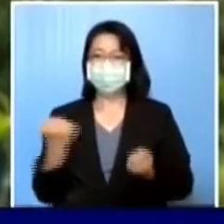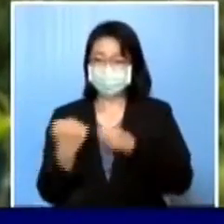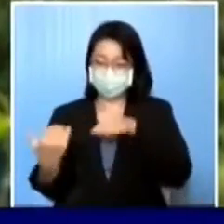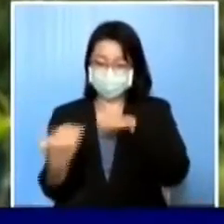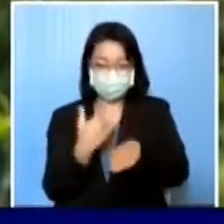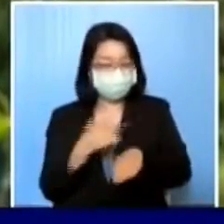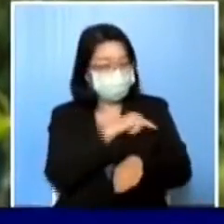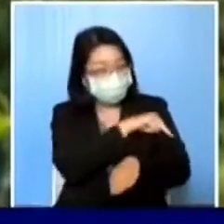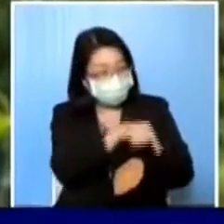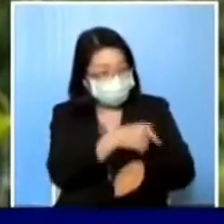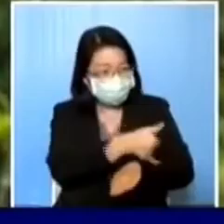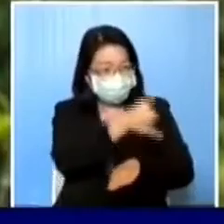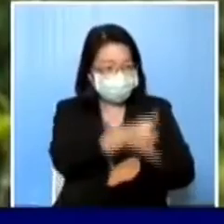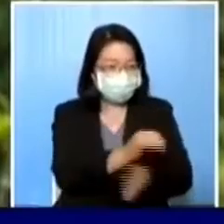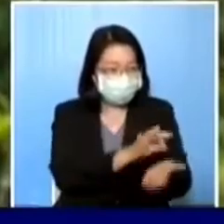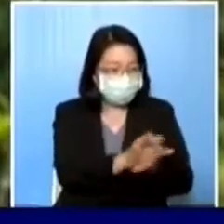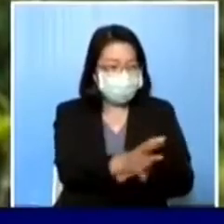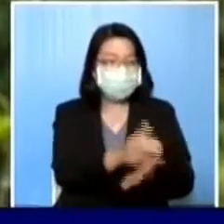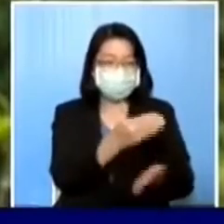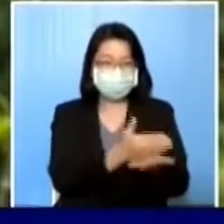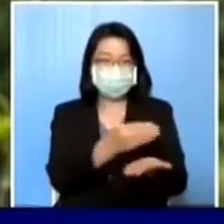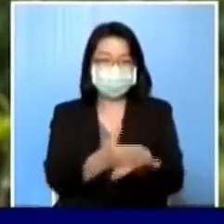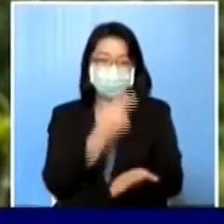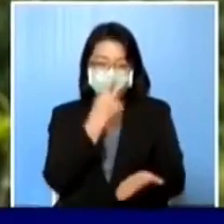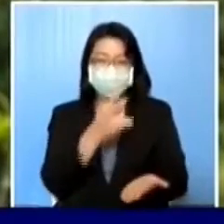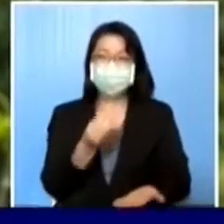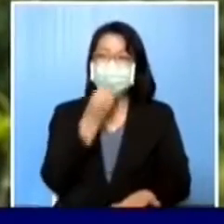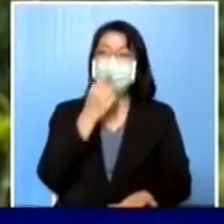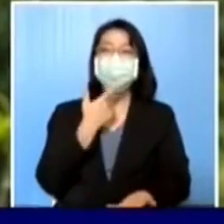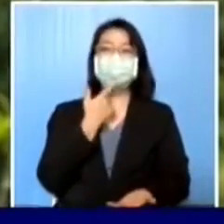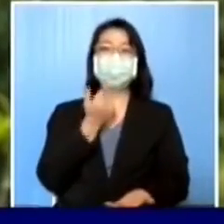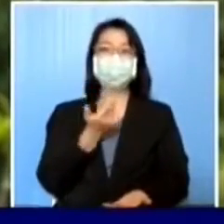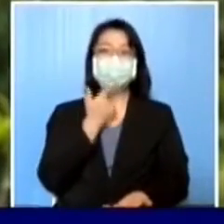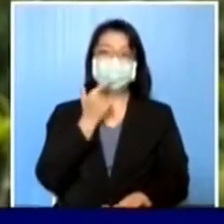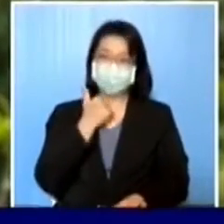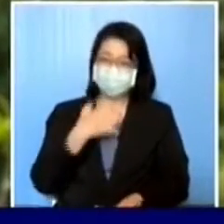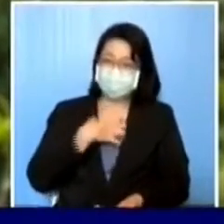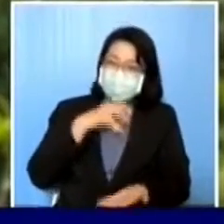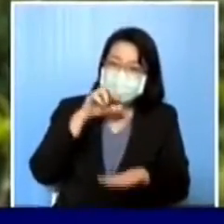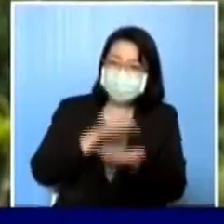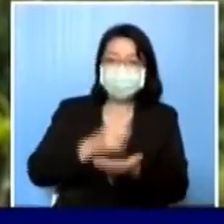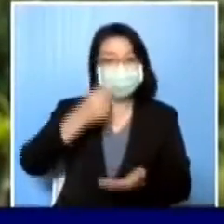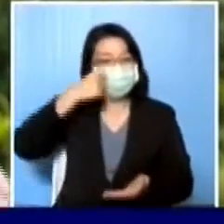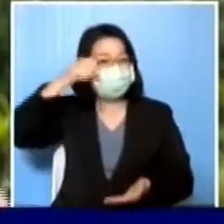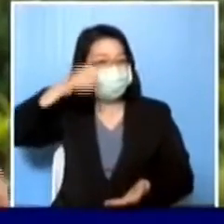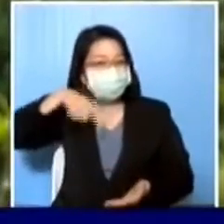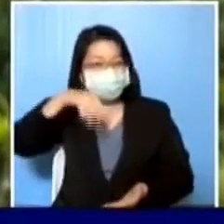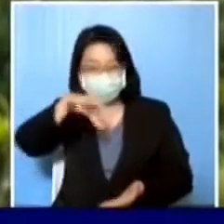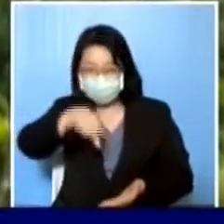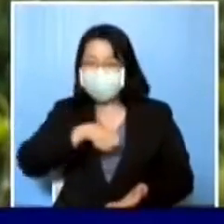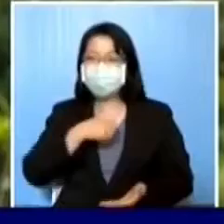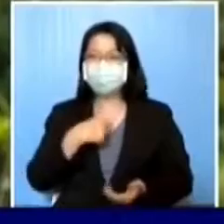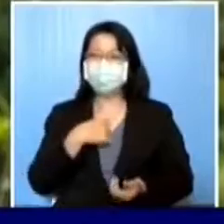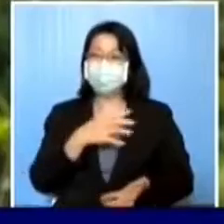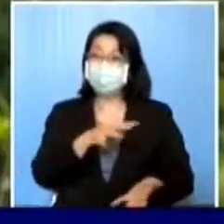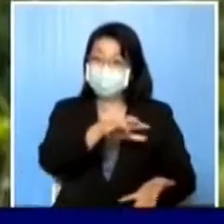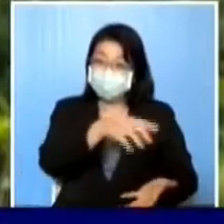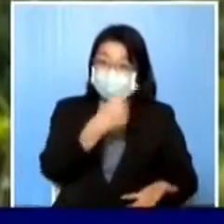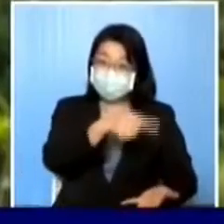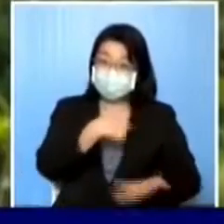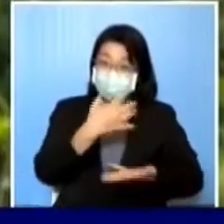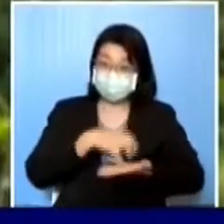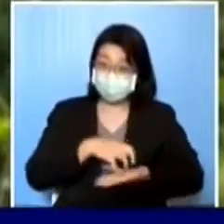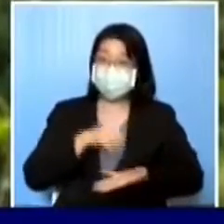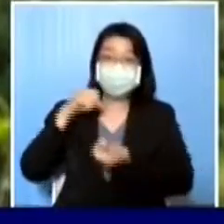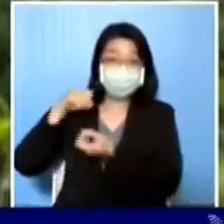ไปลองได้ลิ้มรสนะครับก็เรียกว่าติดใจเนาะอาจจะสั่งกันทุกปีหรือว่าบอกต่อปากต่อปาก